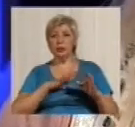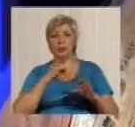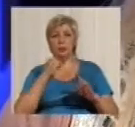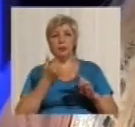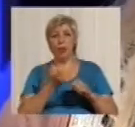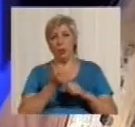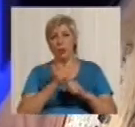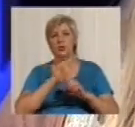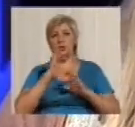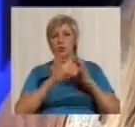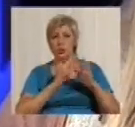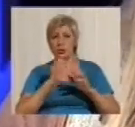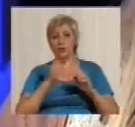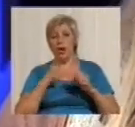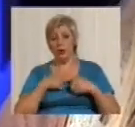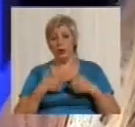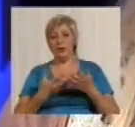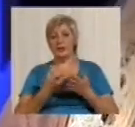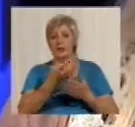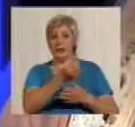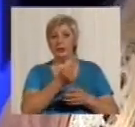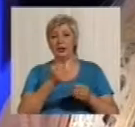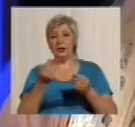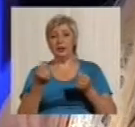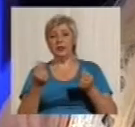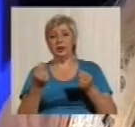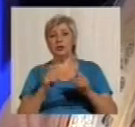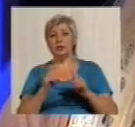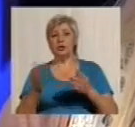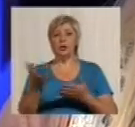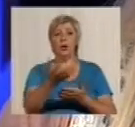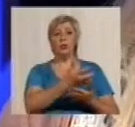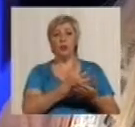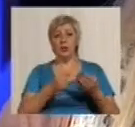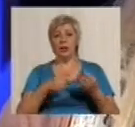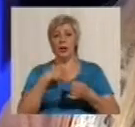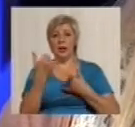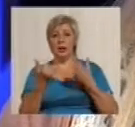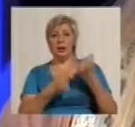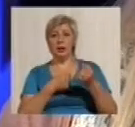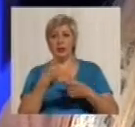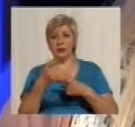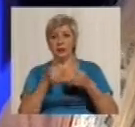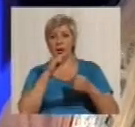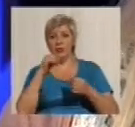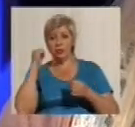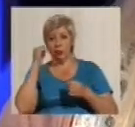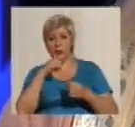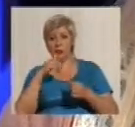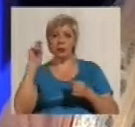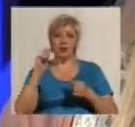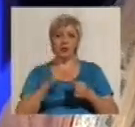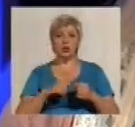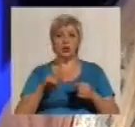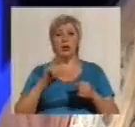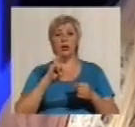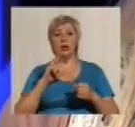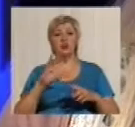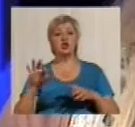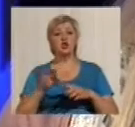листя. И в прошлом году, 1 сентября, приезжала Марина Порошенко, открывала инклюзивные классы, и мы с родителями, с